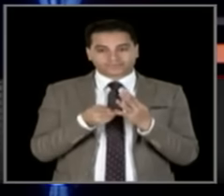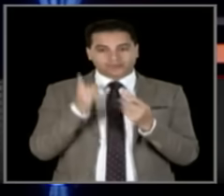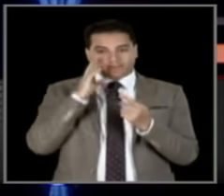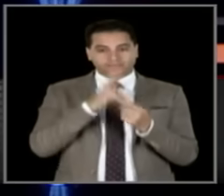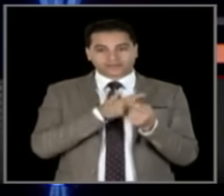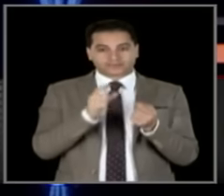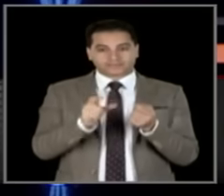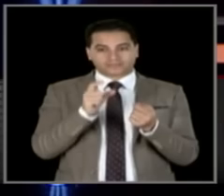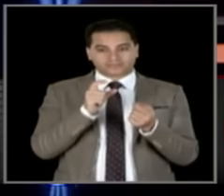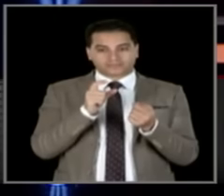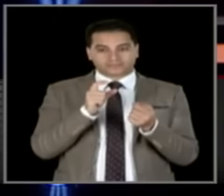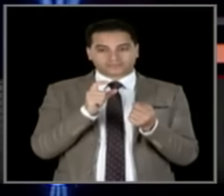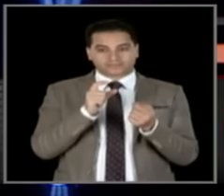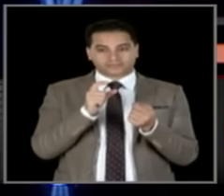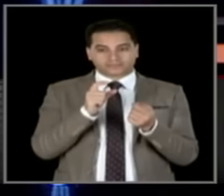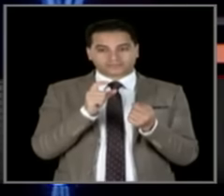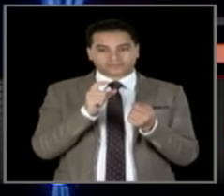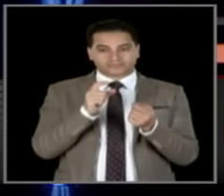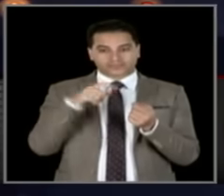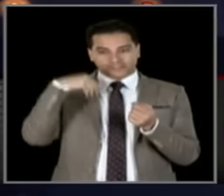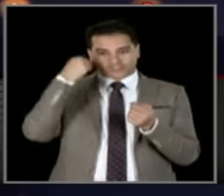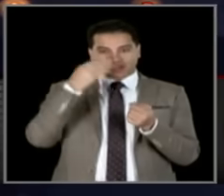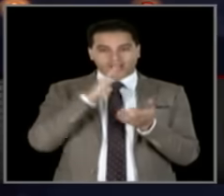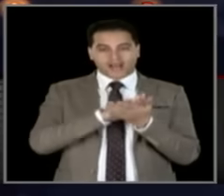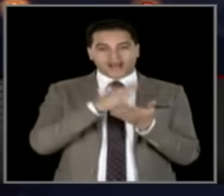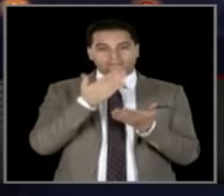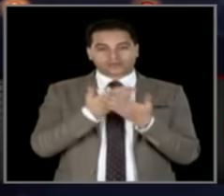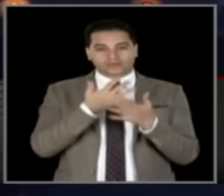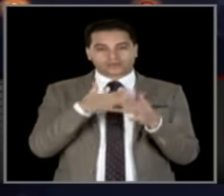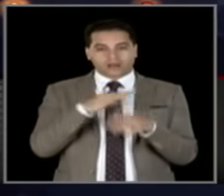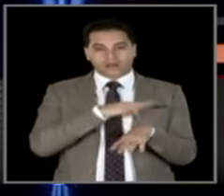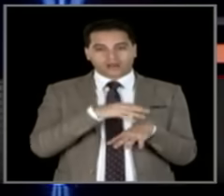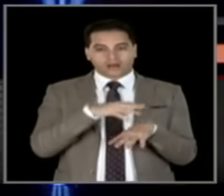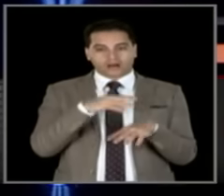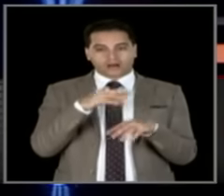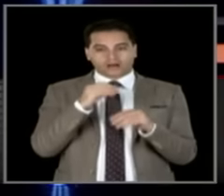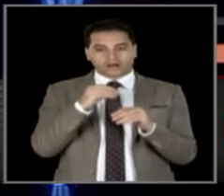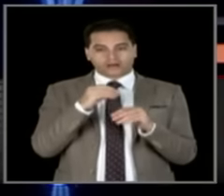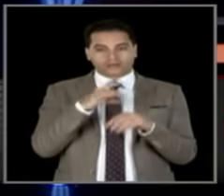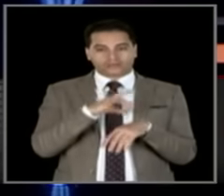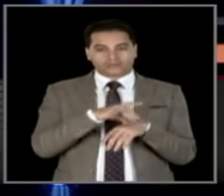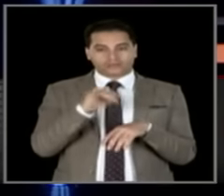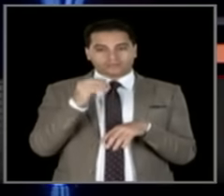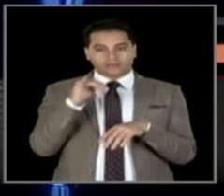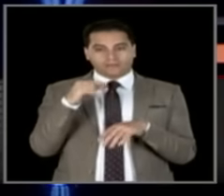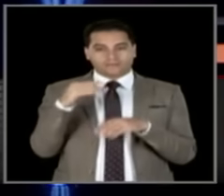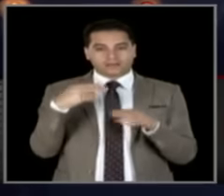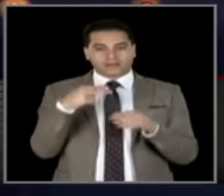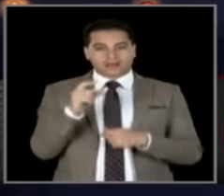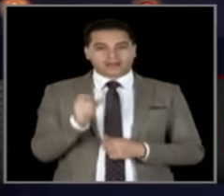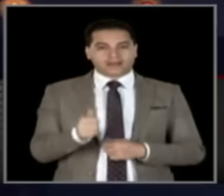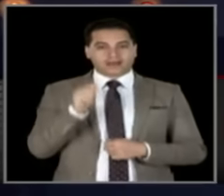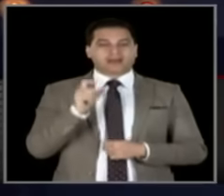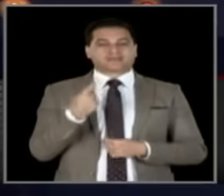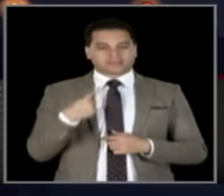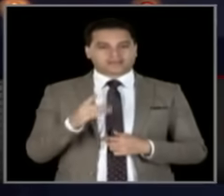لقبه شيخ المترجمين العرب. الراحل الدكتور محمد عنان. عفارم